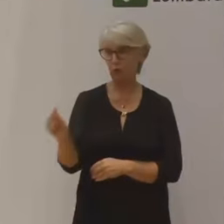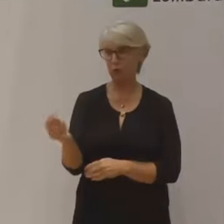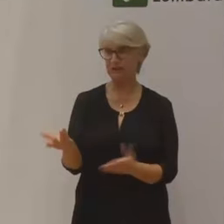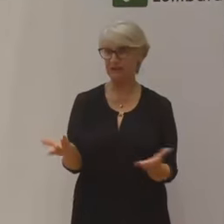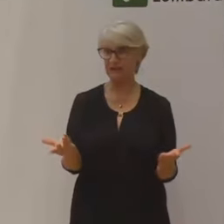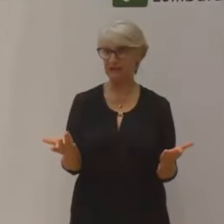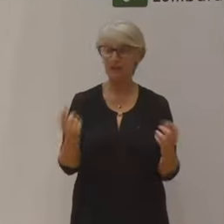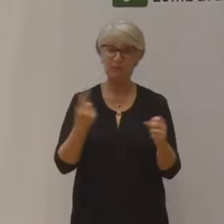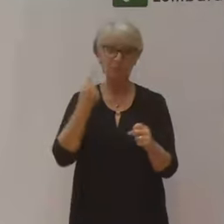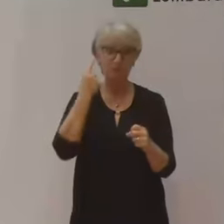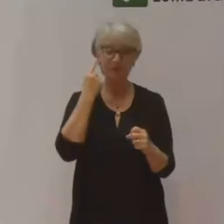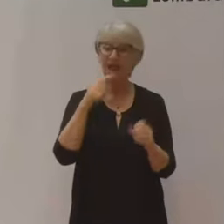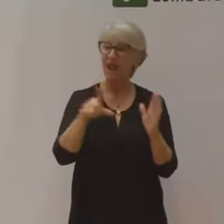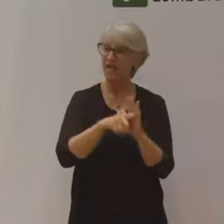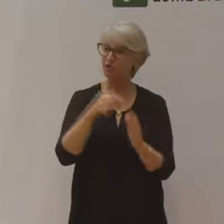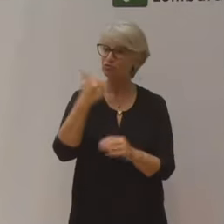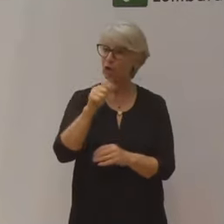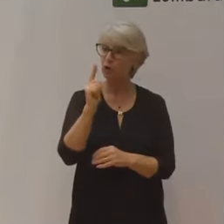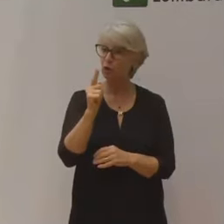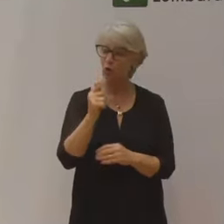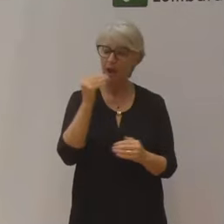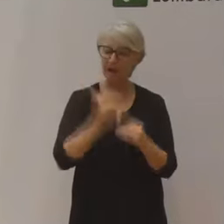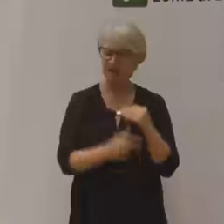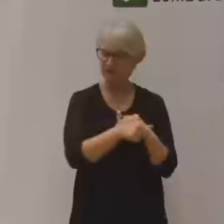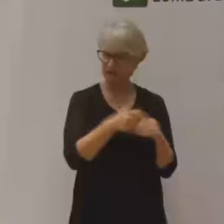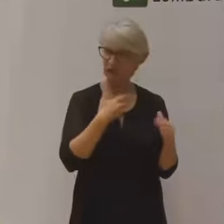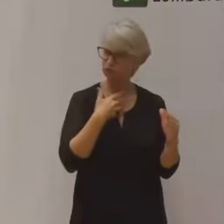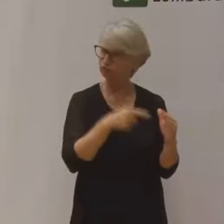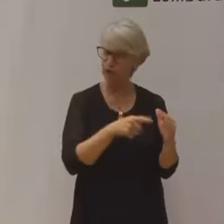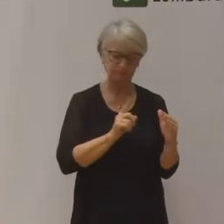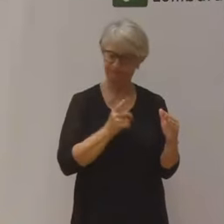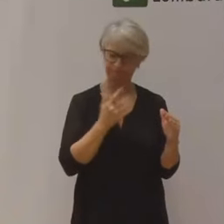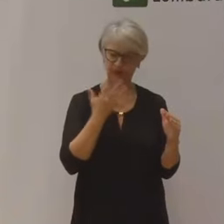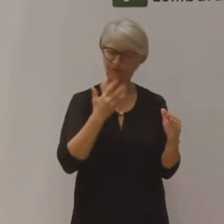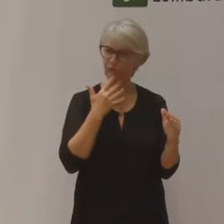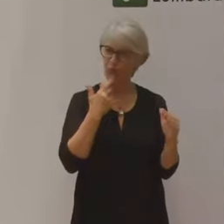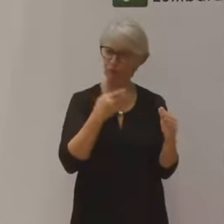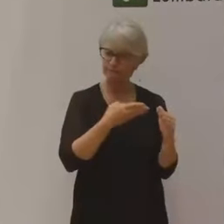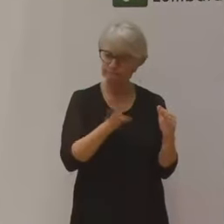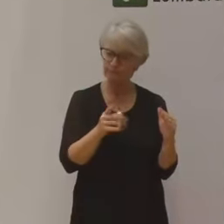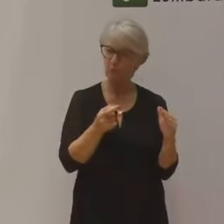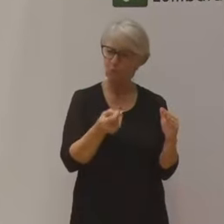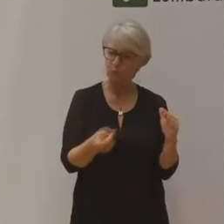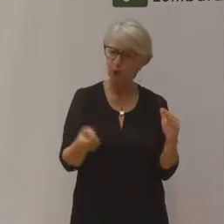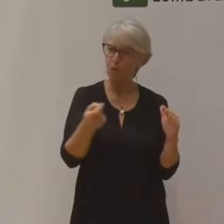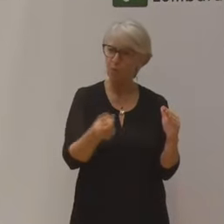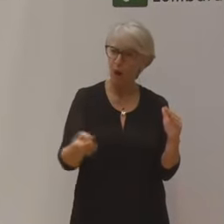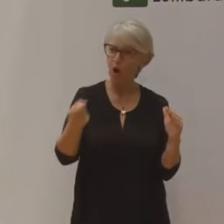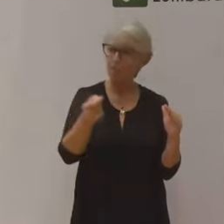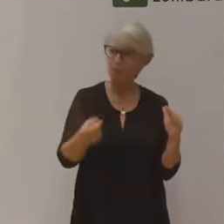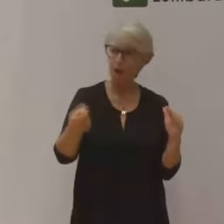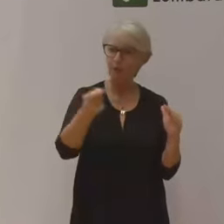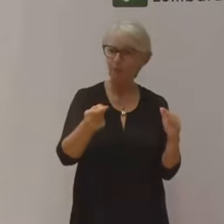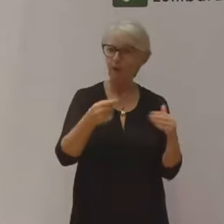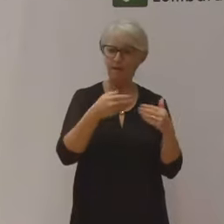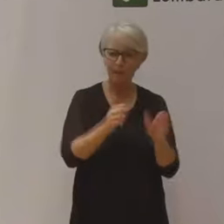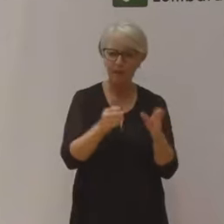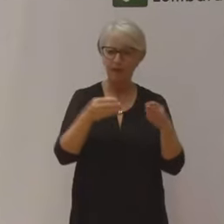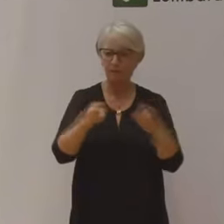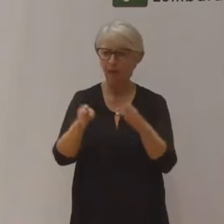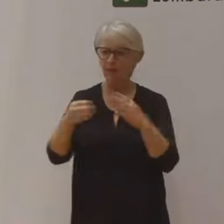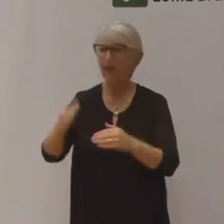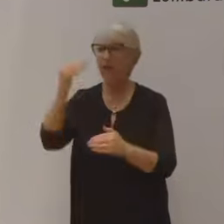forse nella legge 112 qualche limite c'è, ma noi vogliamo provare piano piano a spezzarli tutti questi